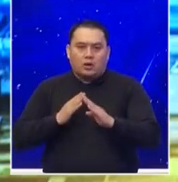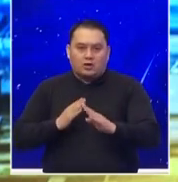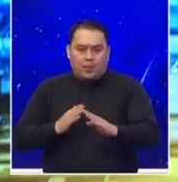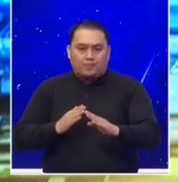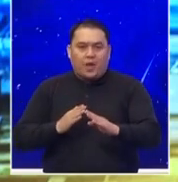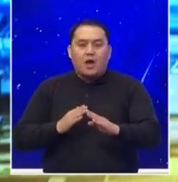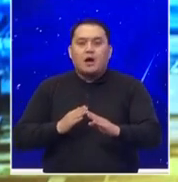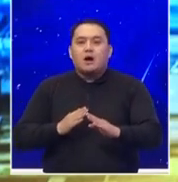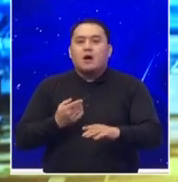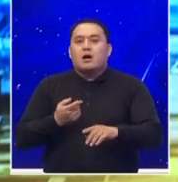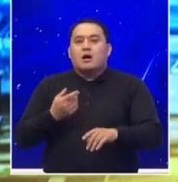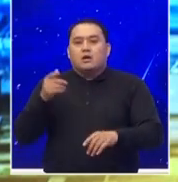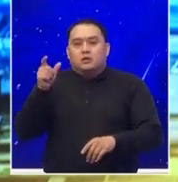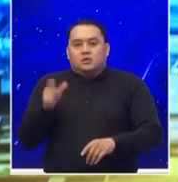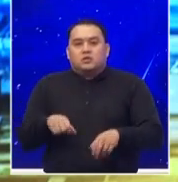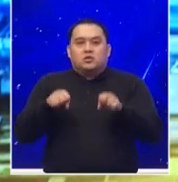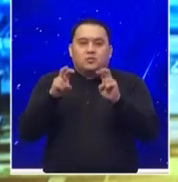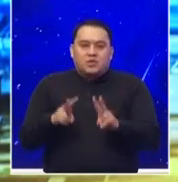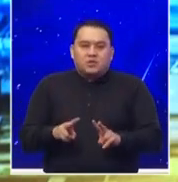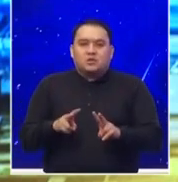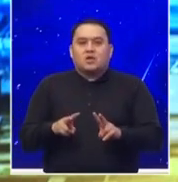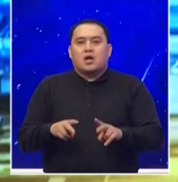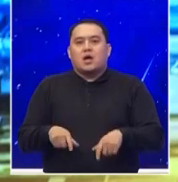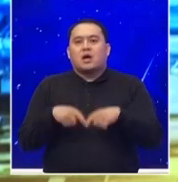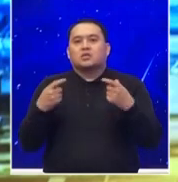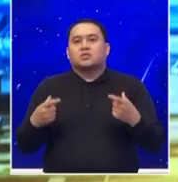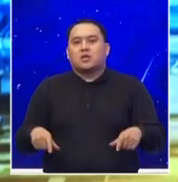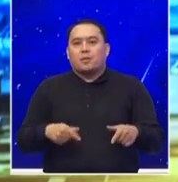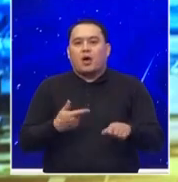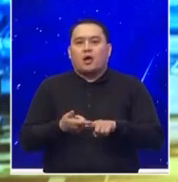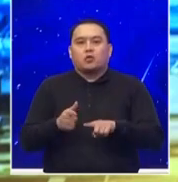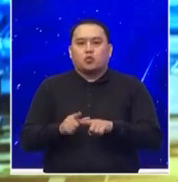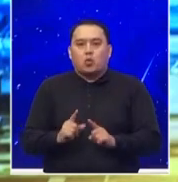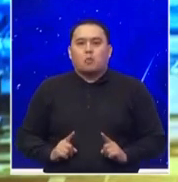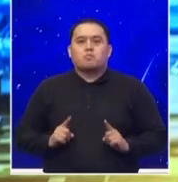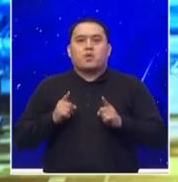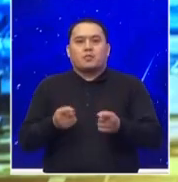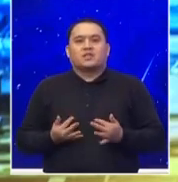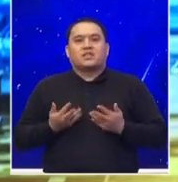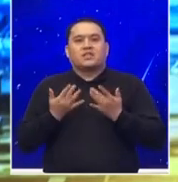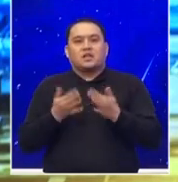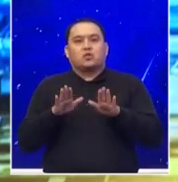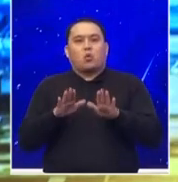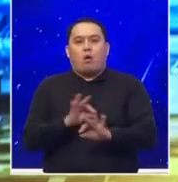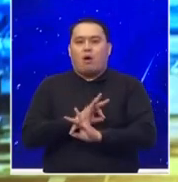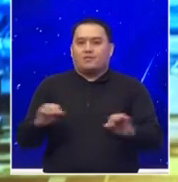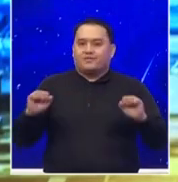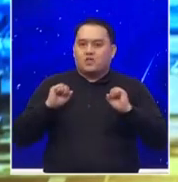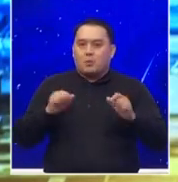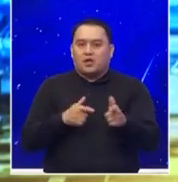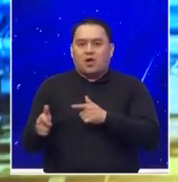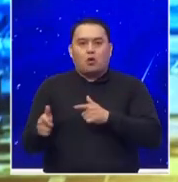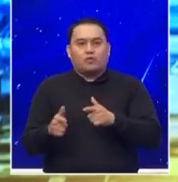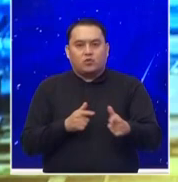Шинкёку-Шинкай. Каратисты сдали специальный квалификационный экзамен, на который, чтобы попасть, требуется не только отличная